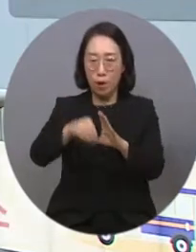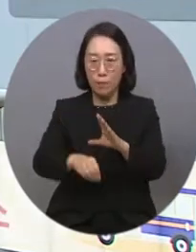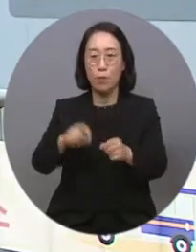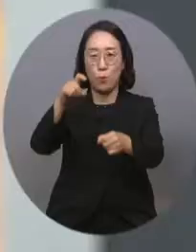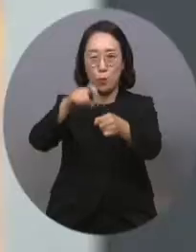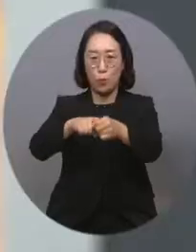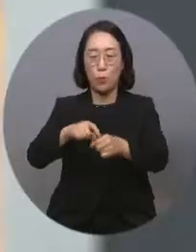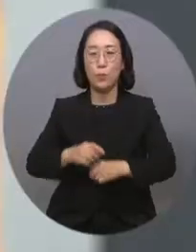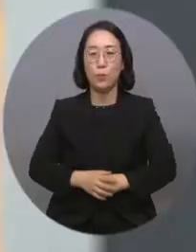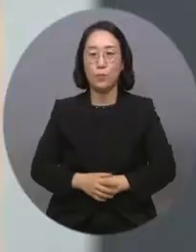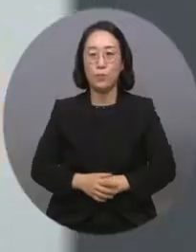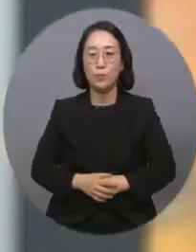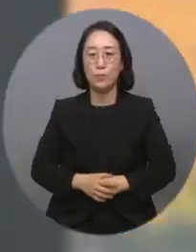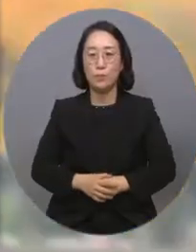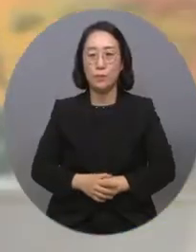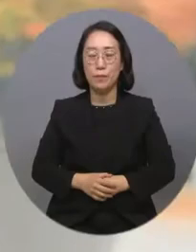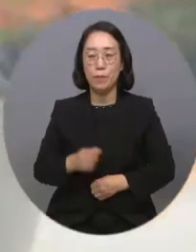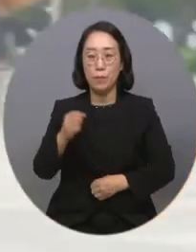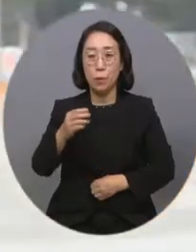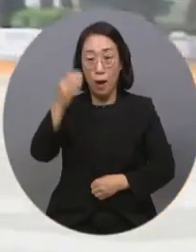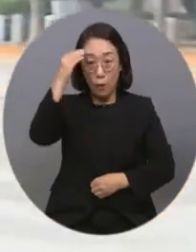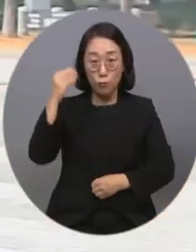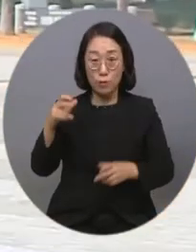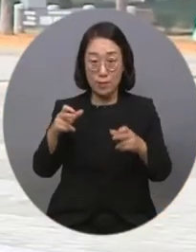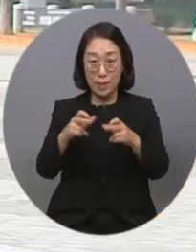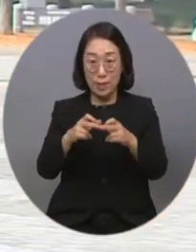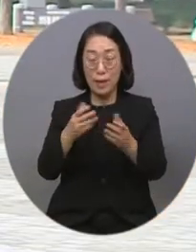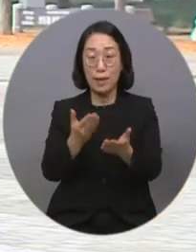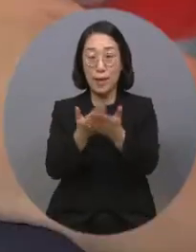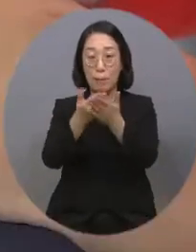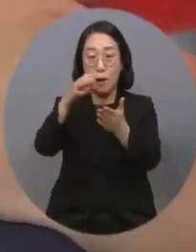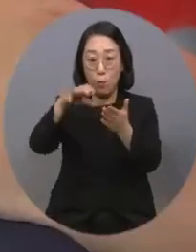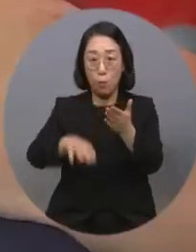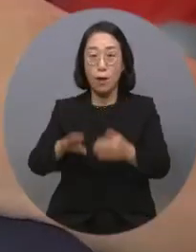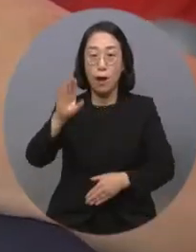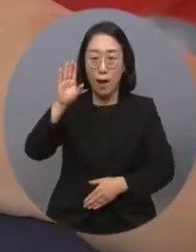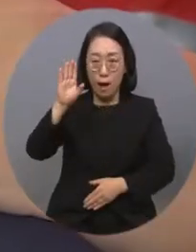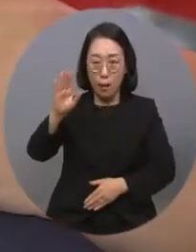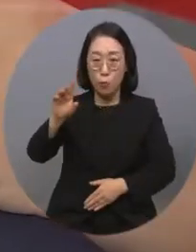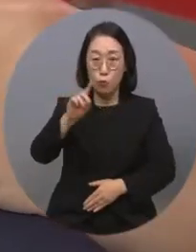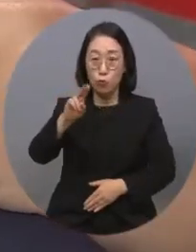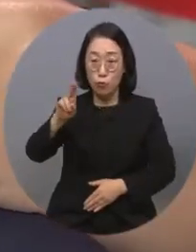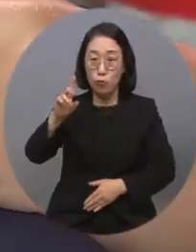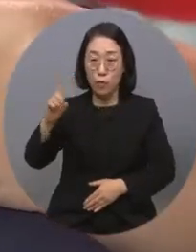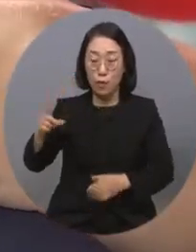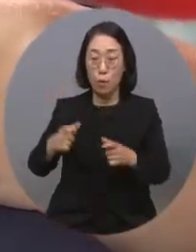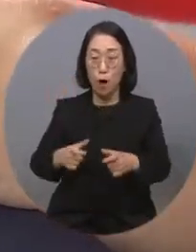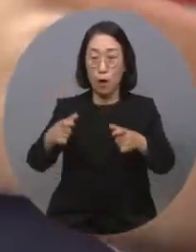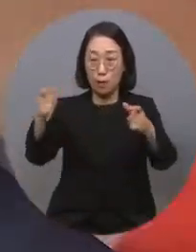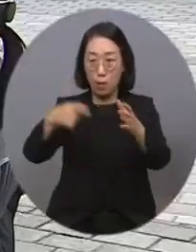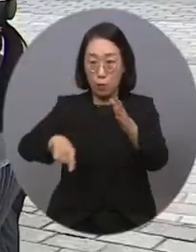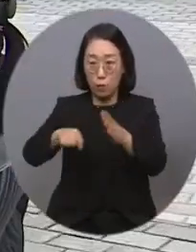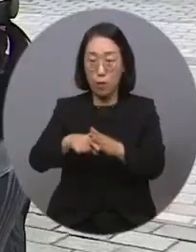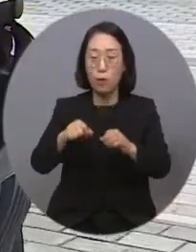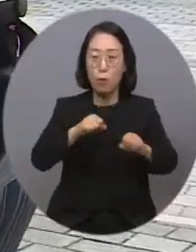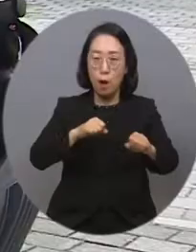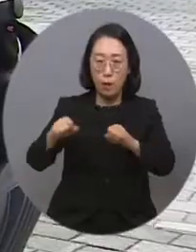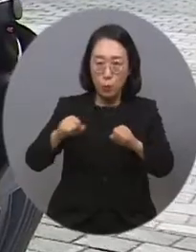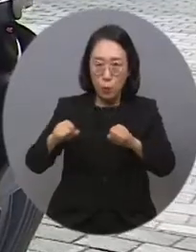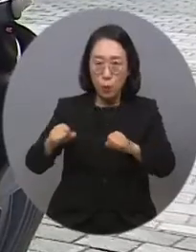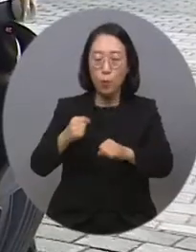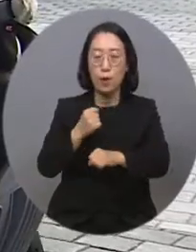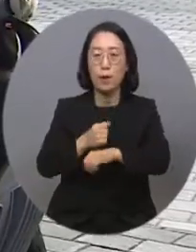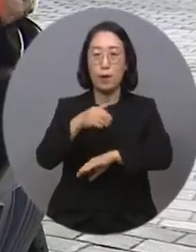있습니다 한편 한국장애인개발원 은 앞으로도 유니버설디자인 확대를 위한 다양한 움직임의 나서